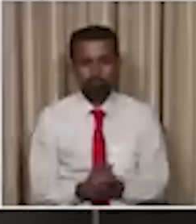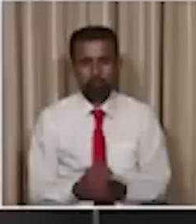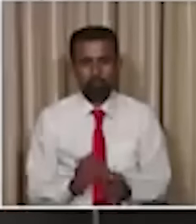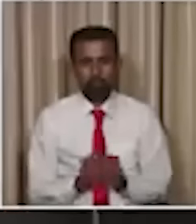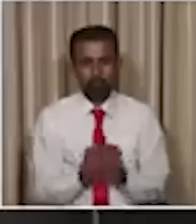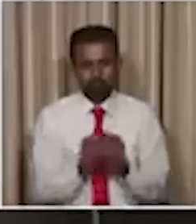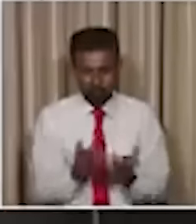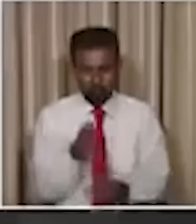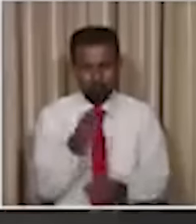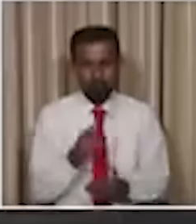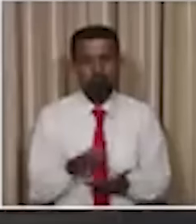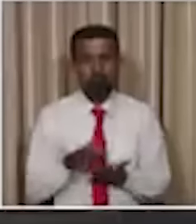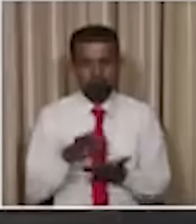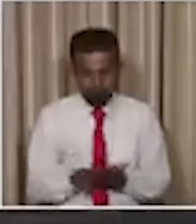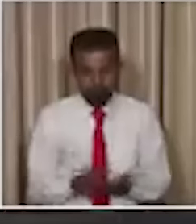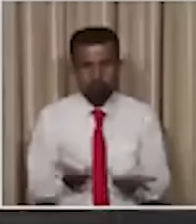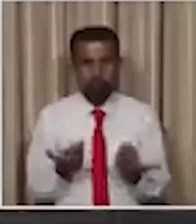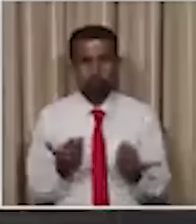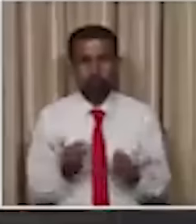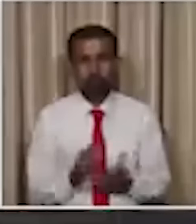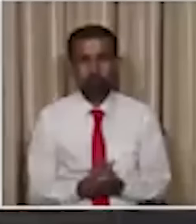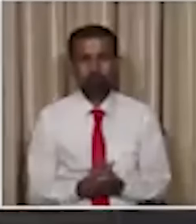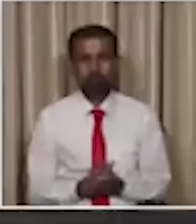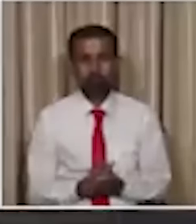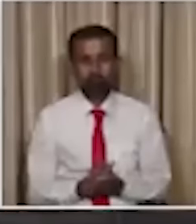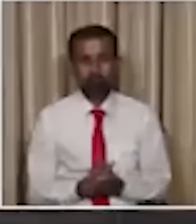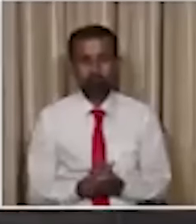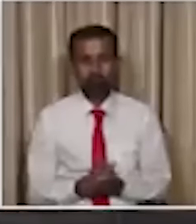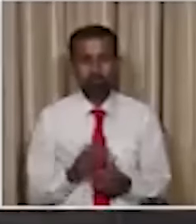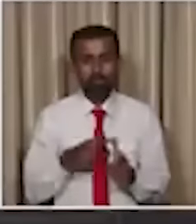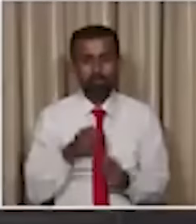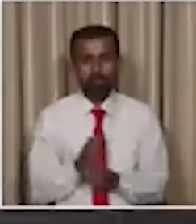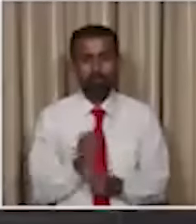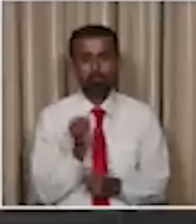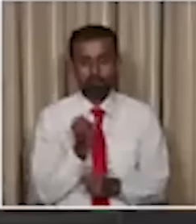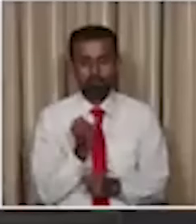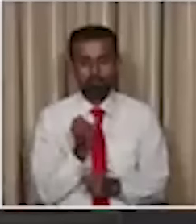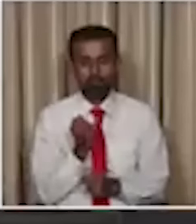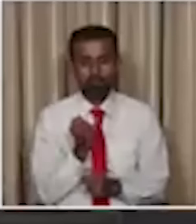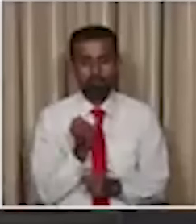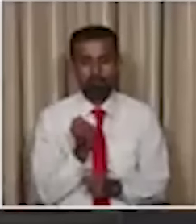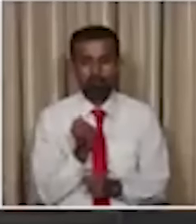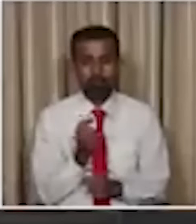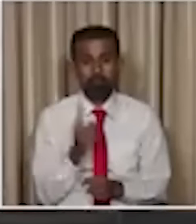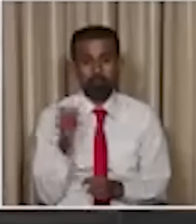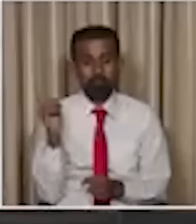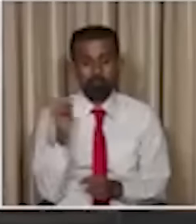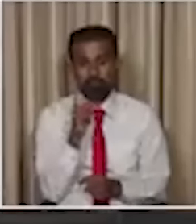ගන්නවද? අනිවාර්යෙන් ක්‍රියාමාර්ග ගන්නවා. මේ ඒකට නීතිපතිතුමා තමයි ඉස්සලා